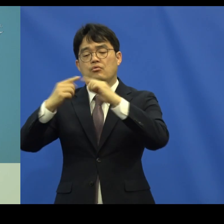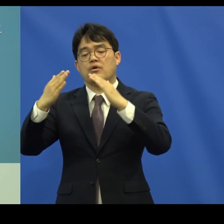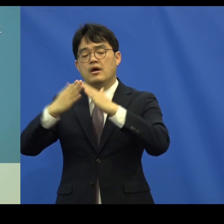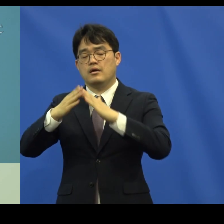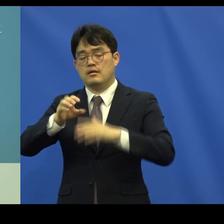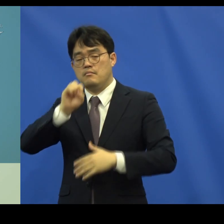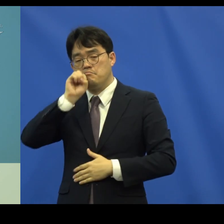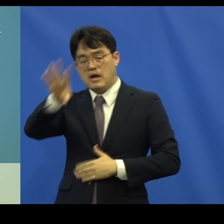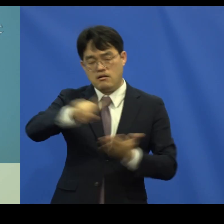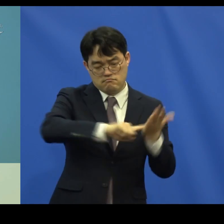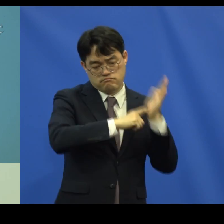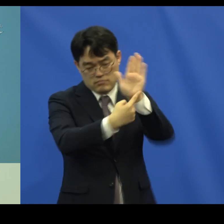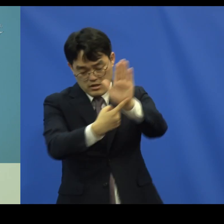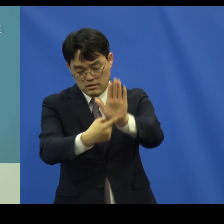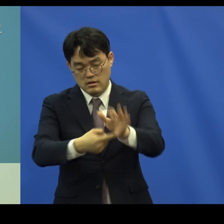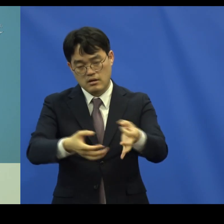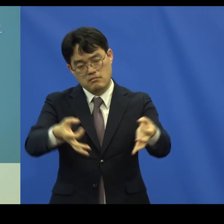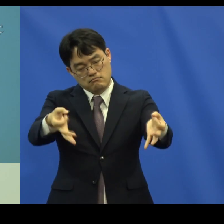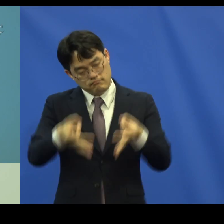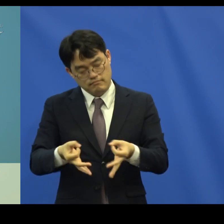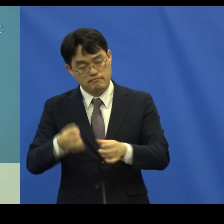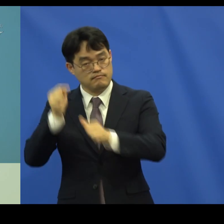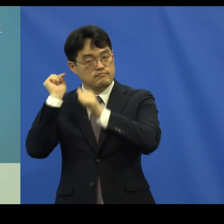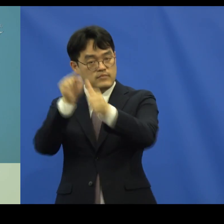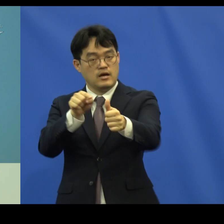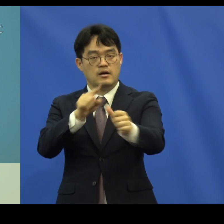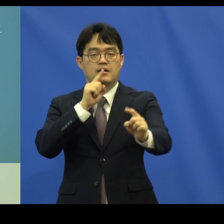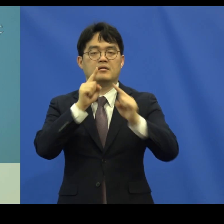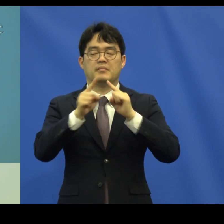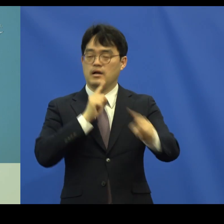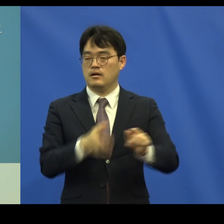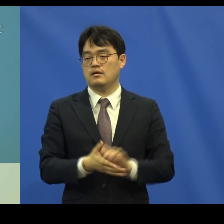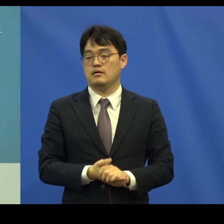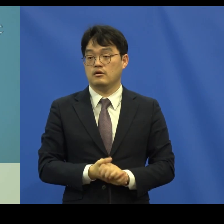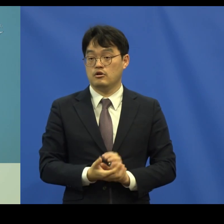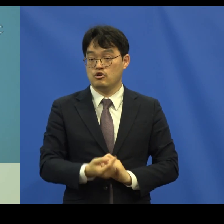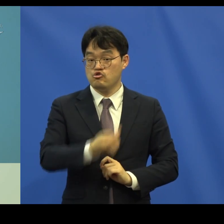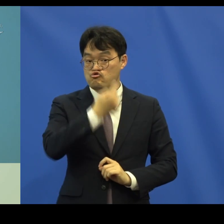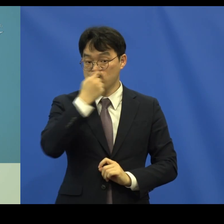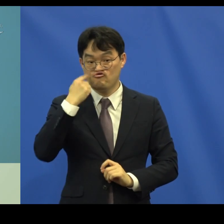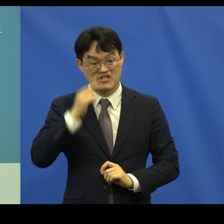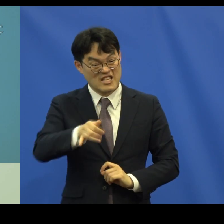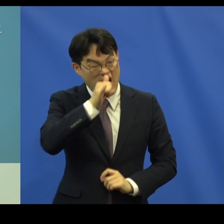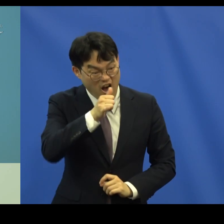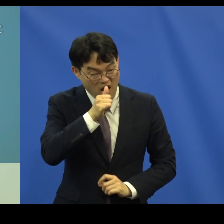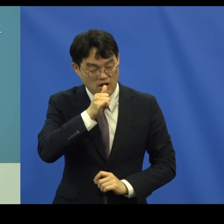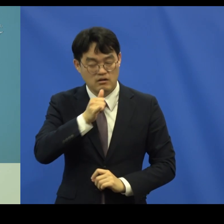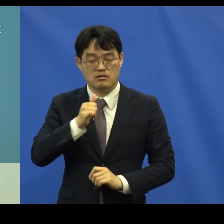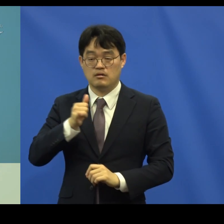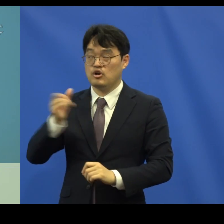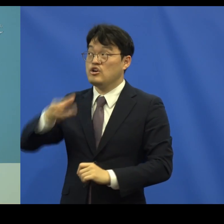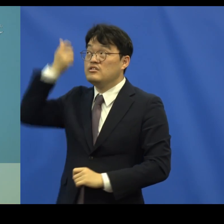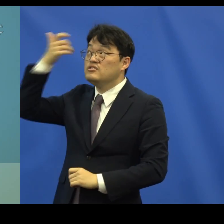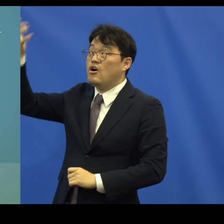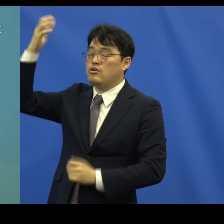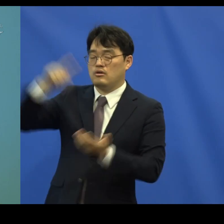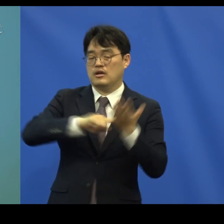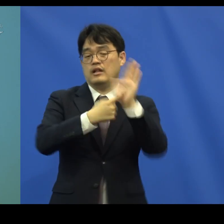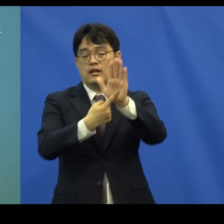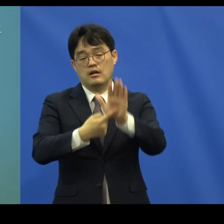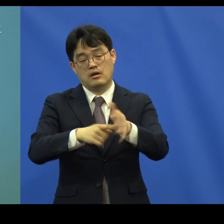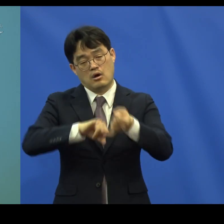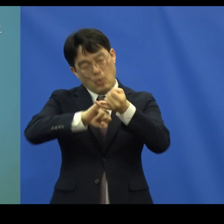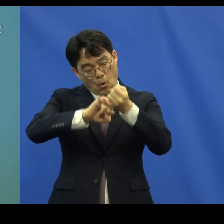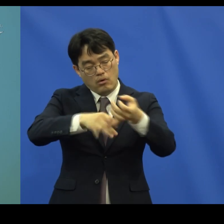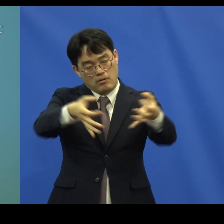편지에. 귀 있는 자는 성령이 교회들에게 하시는 말씀을 들을지어다. 여러분,